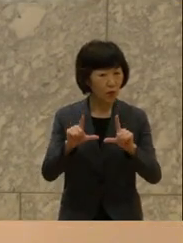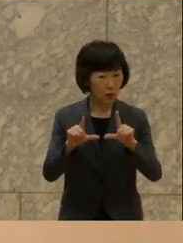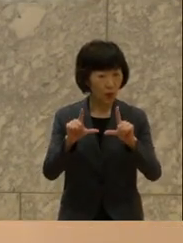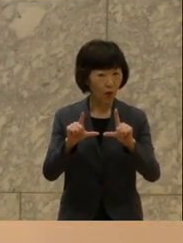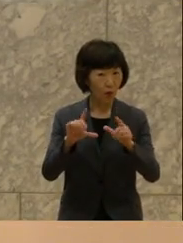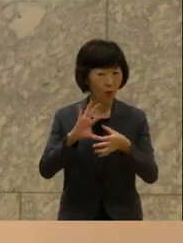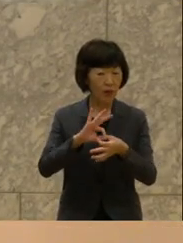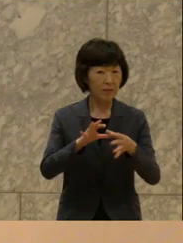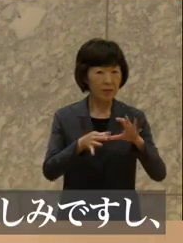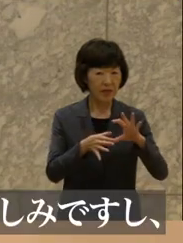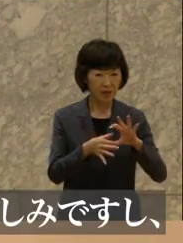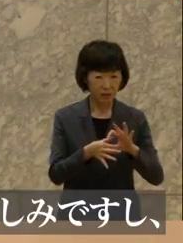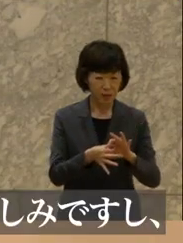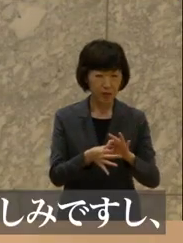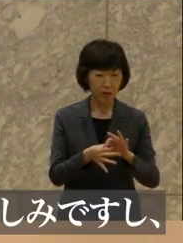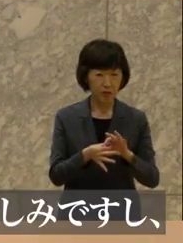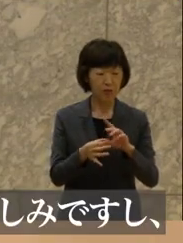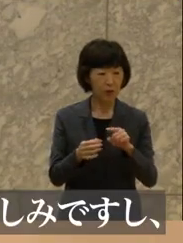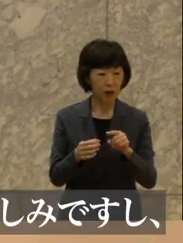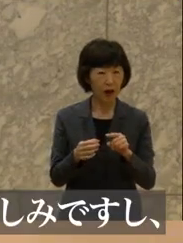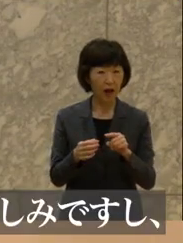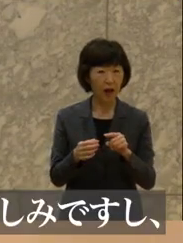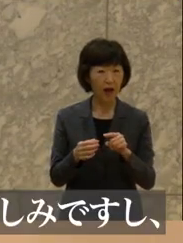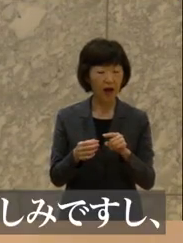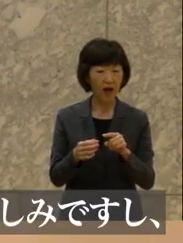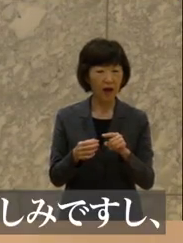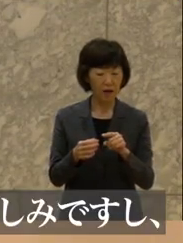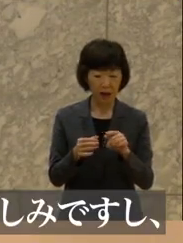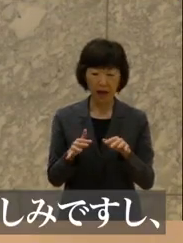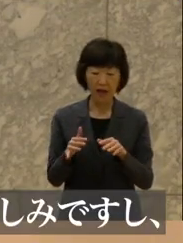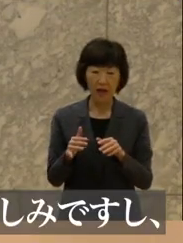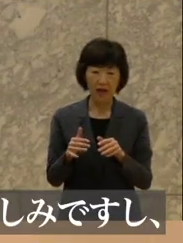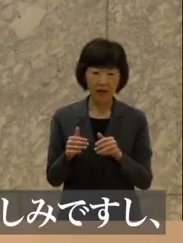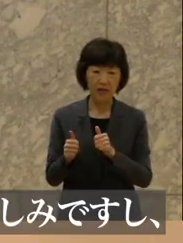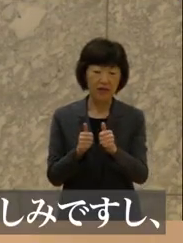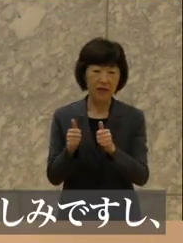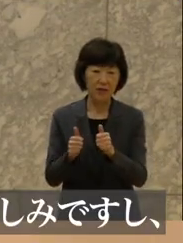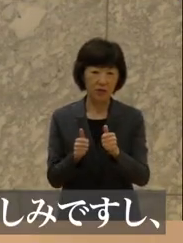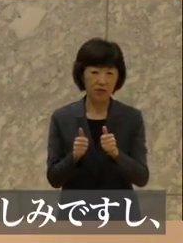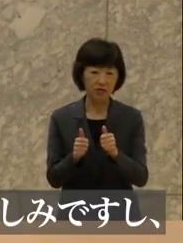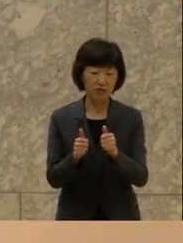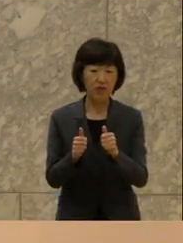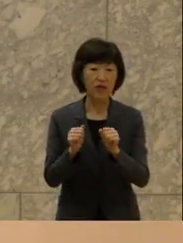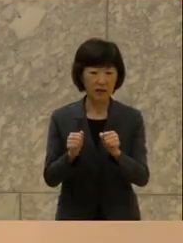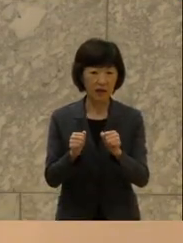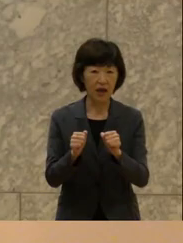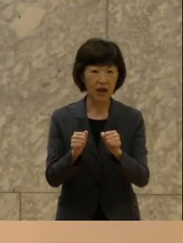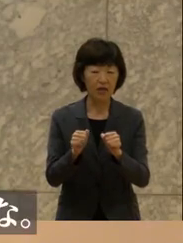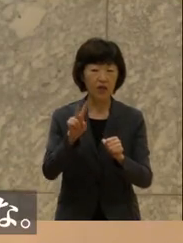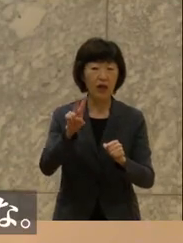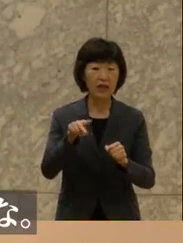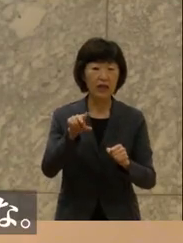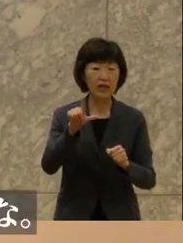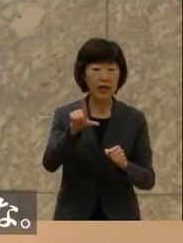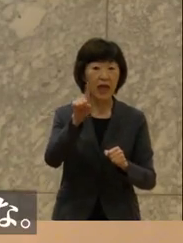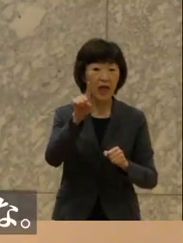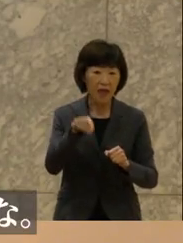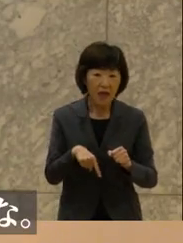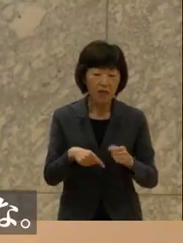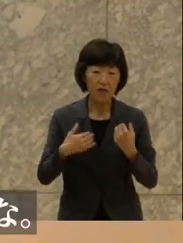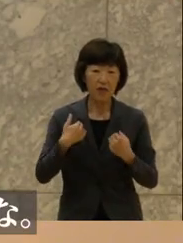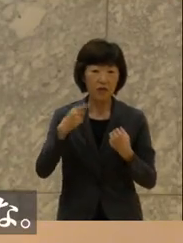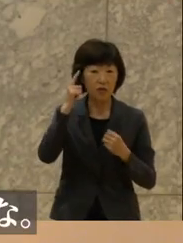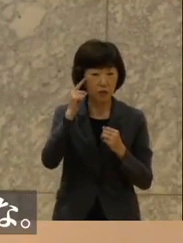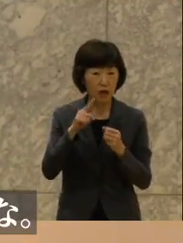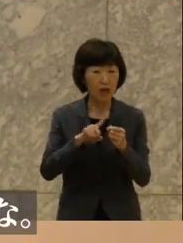無観客だったり僕は札幌の会場でレースをしたので東京レースができるというのは一つ楽しみですし今年来年と